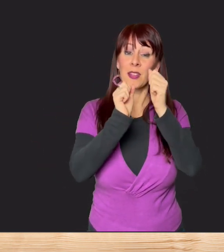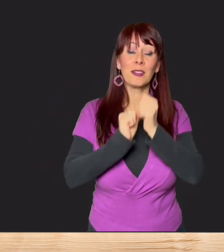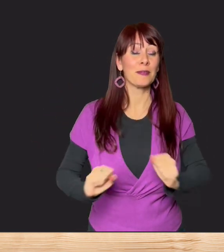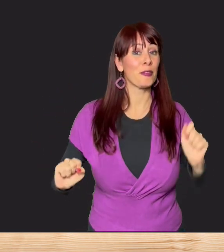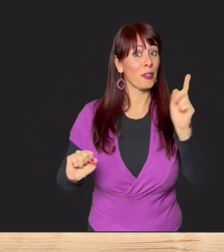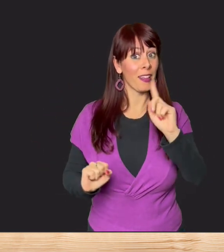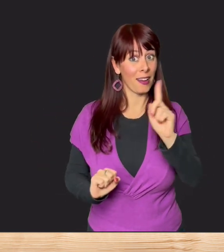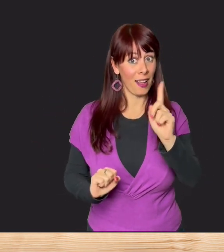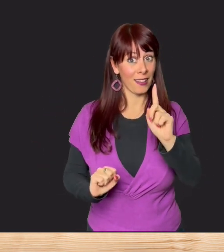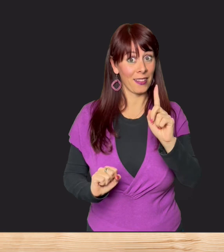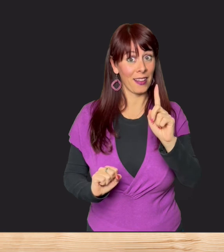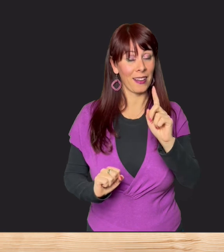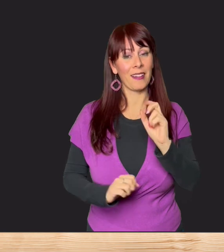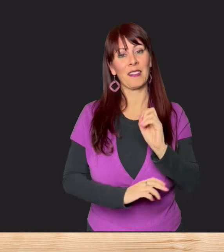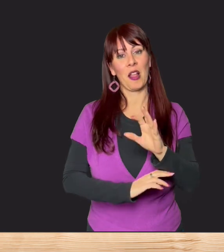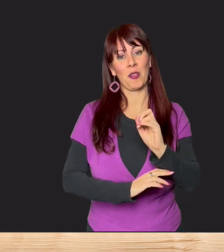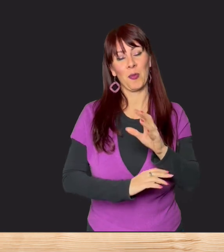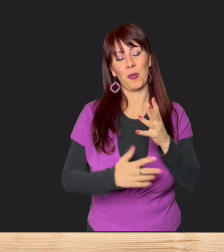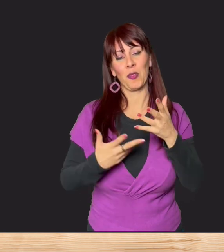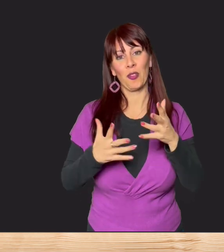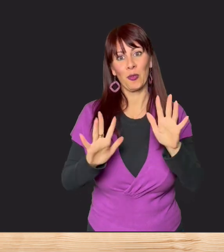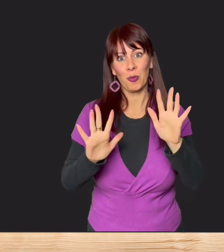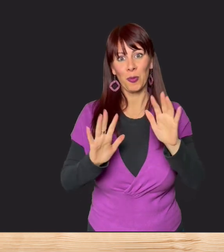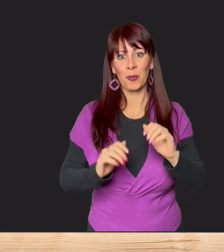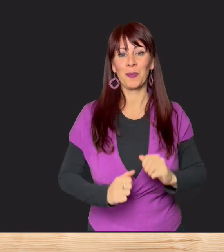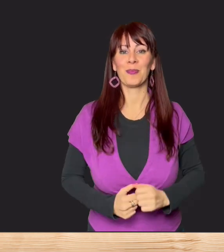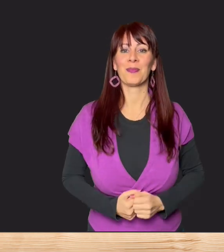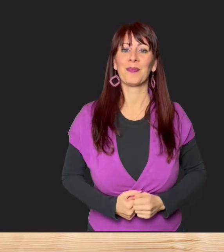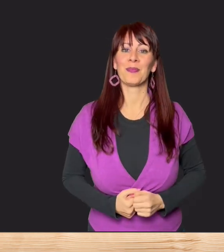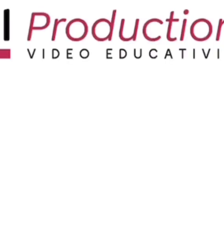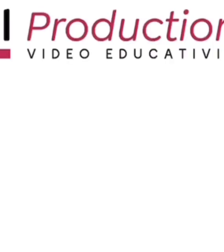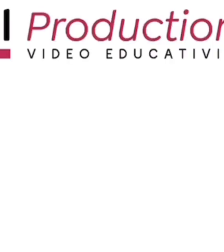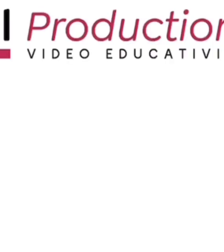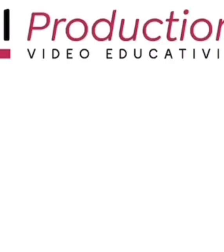arrendere dal tutor miriam è tutto